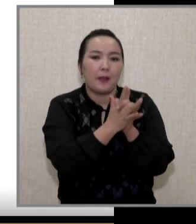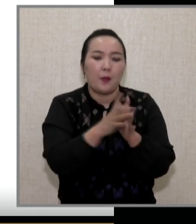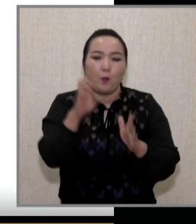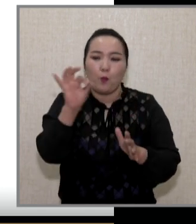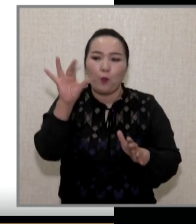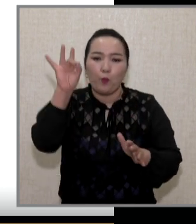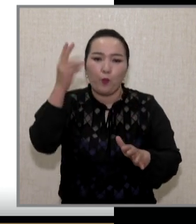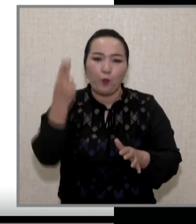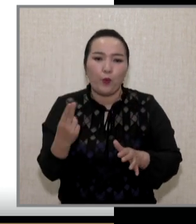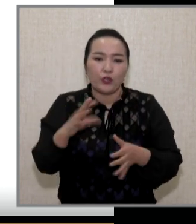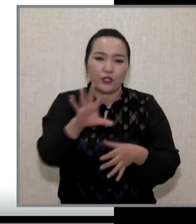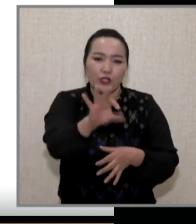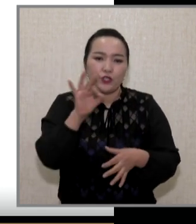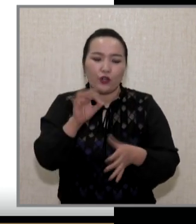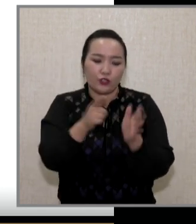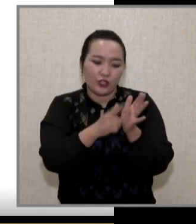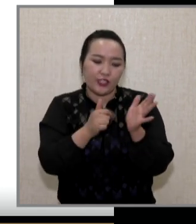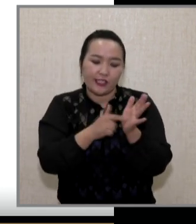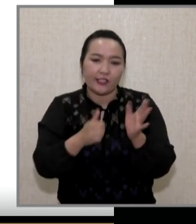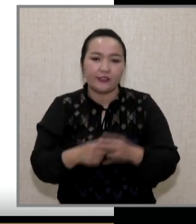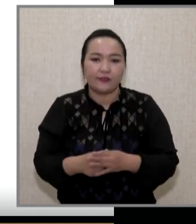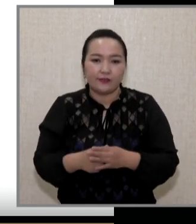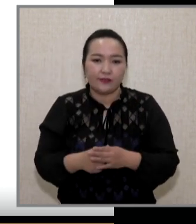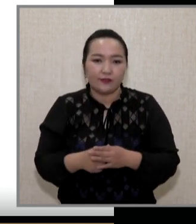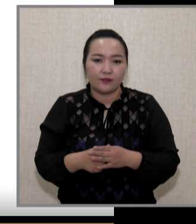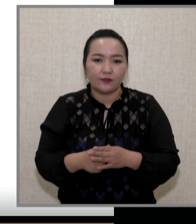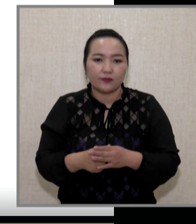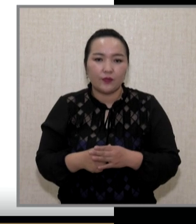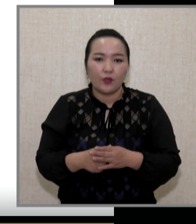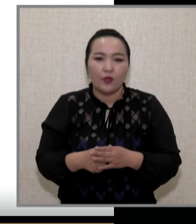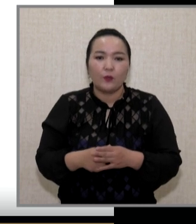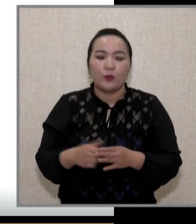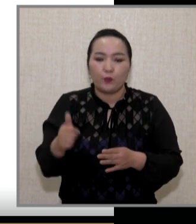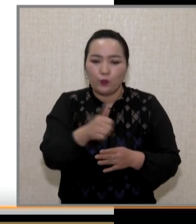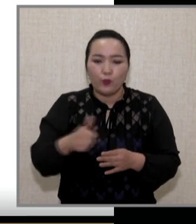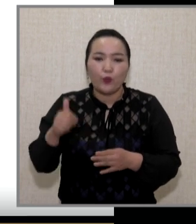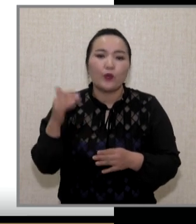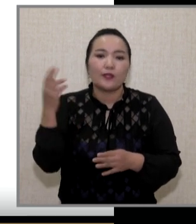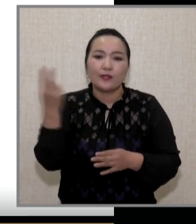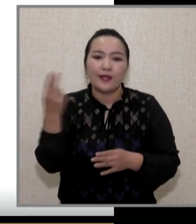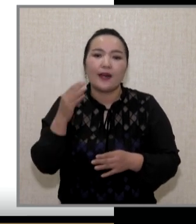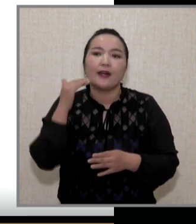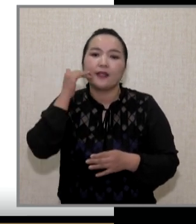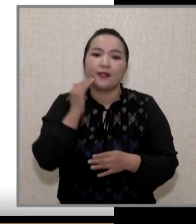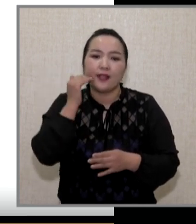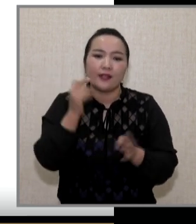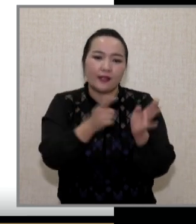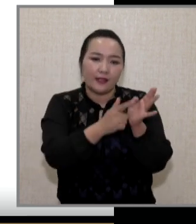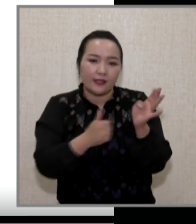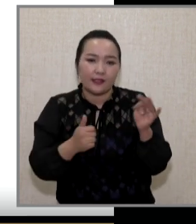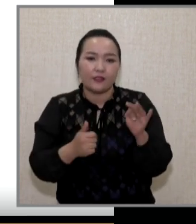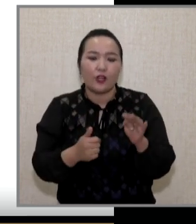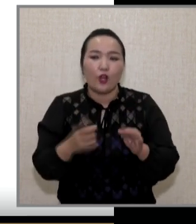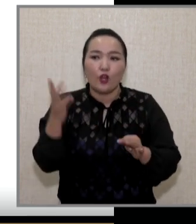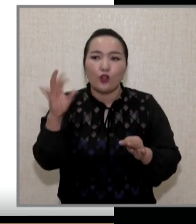цагаан эдэг түлхүү хэрэглэдэг байсан байгаа. За тийм учраас баг зэрэг борцыг бол сонгож хэрэглэдэг. За тэгээд дээр нь цагаан эдэнээс бол зуны үйлрэл бүх